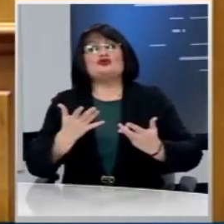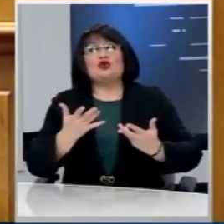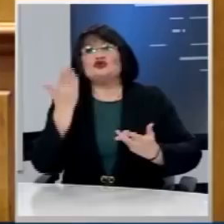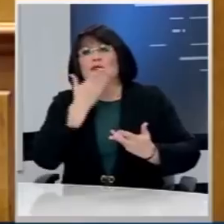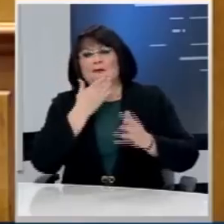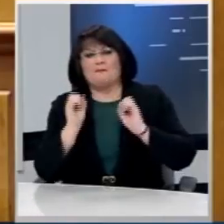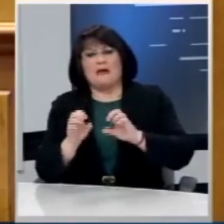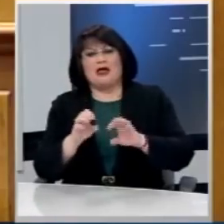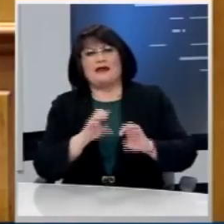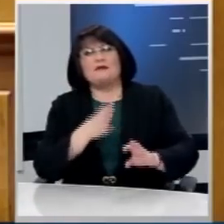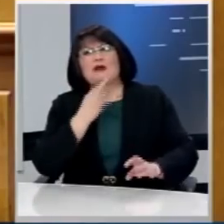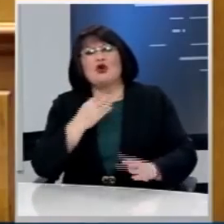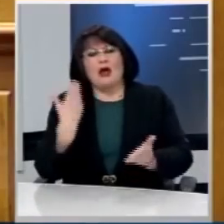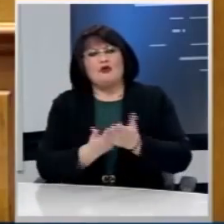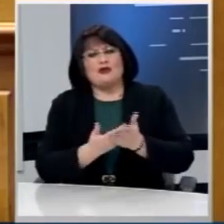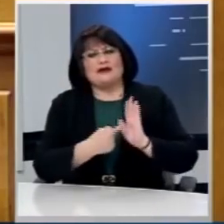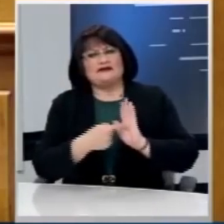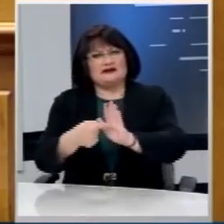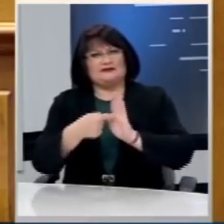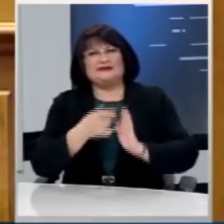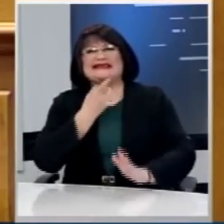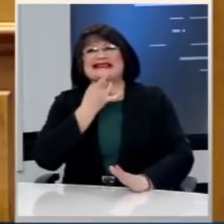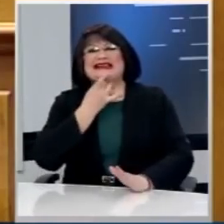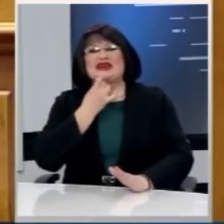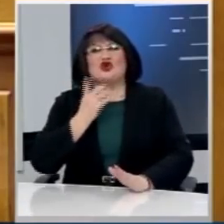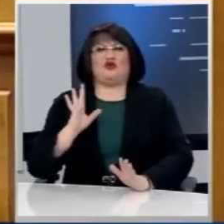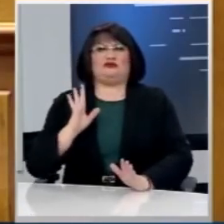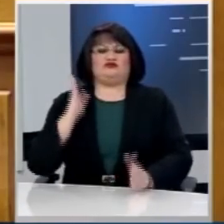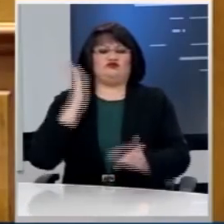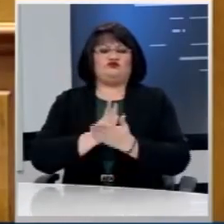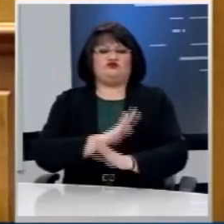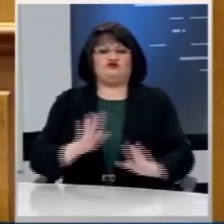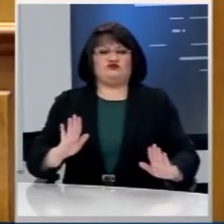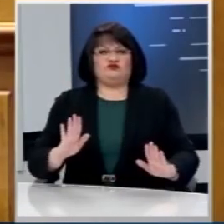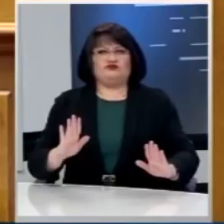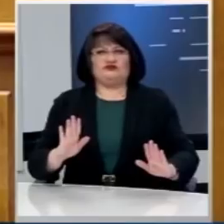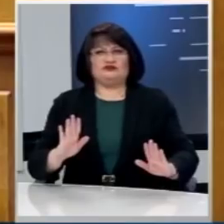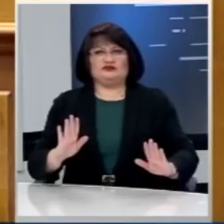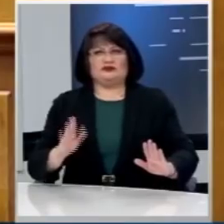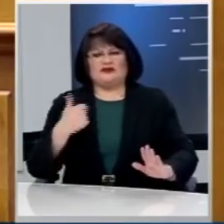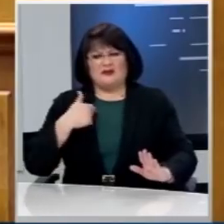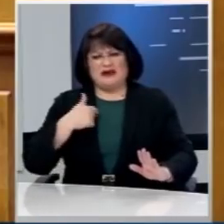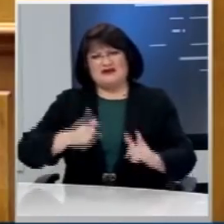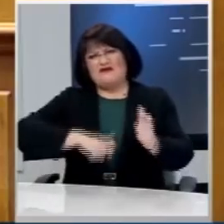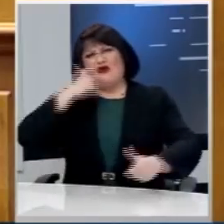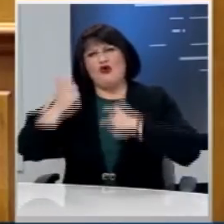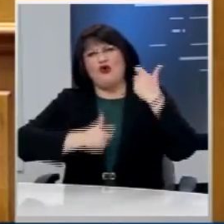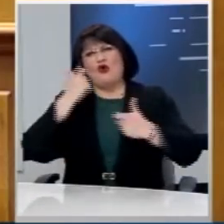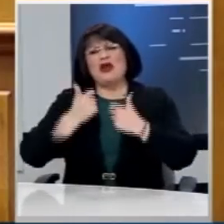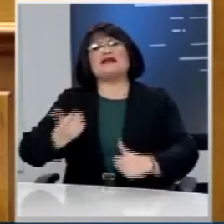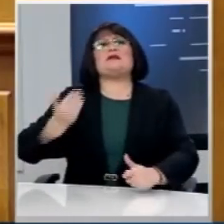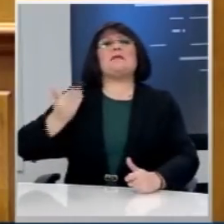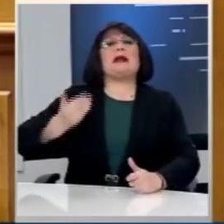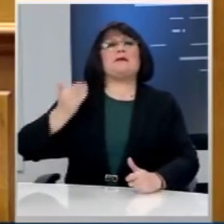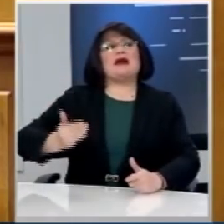διδακτικός, γιατί έρχεται να αποδείξει με πολύ σκληρό αλλά με κάθετο τρόπο ότι αυτό που φωνάζαμε όλο το